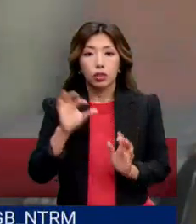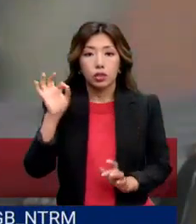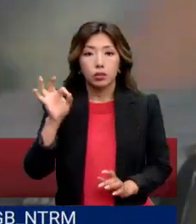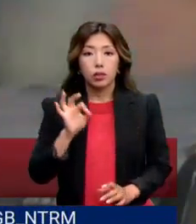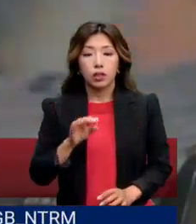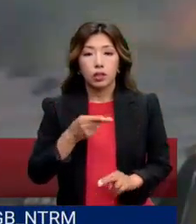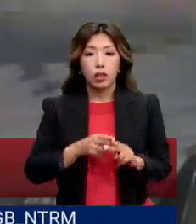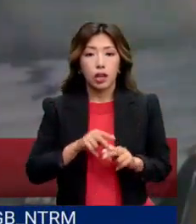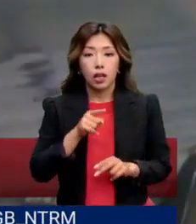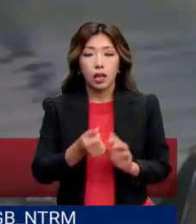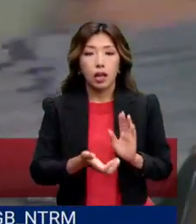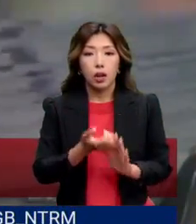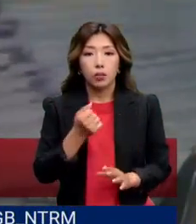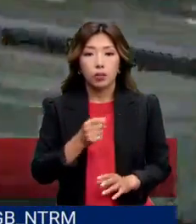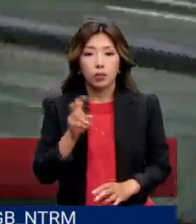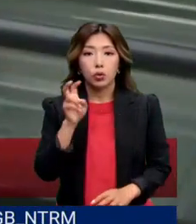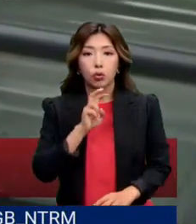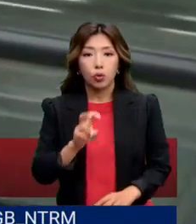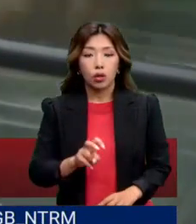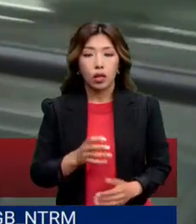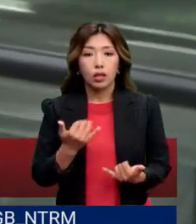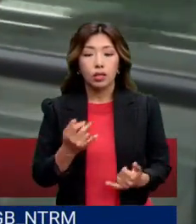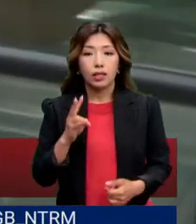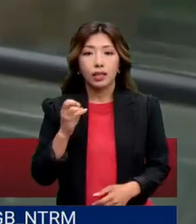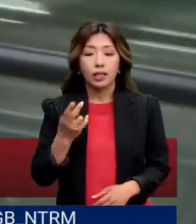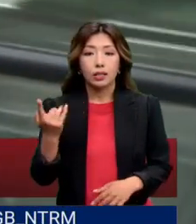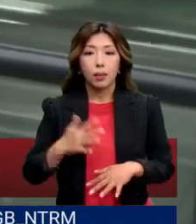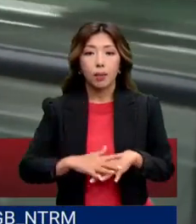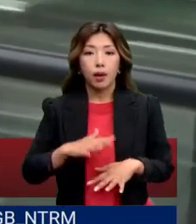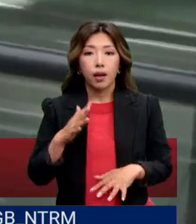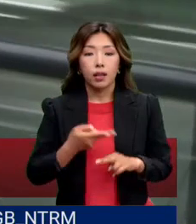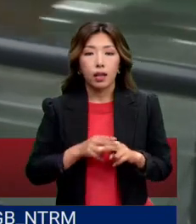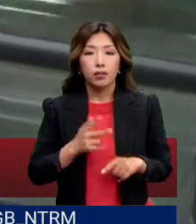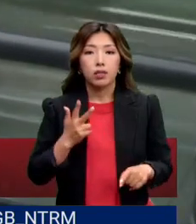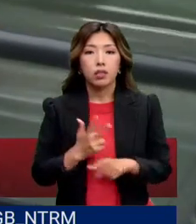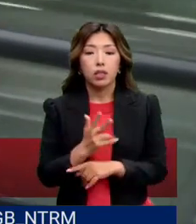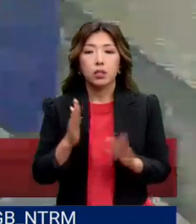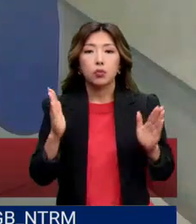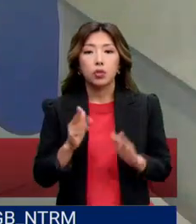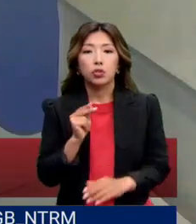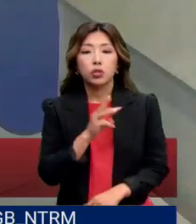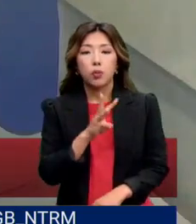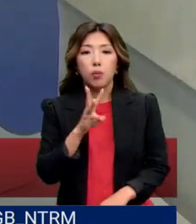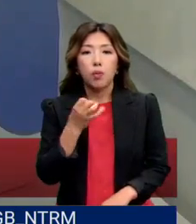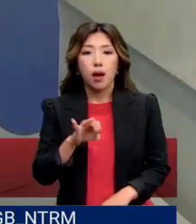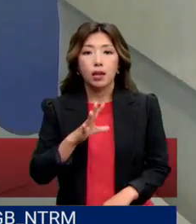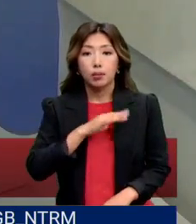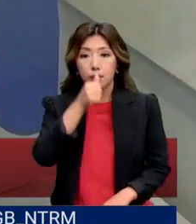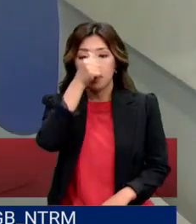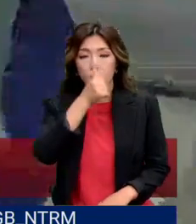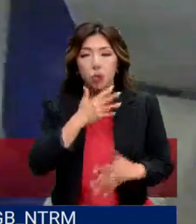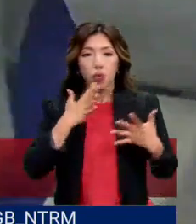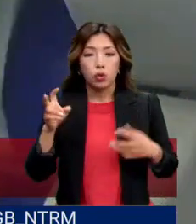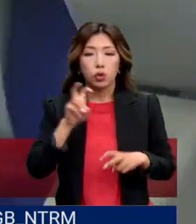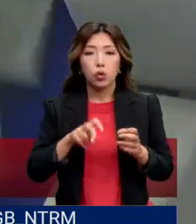от этого объема – приобретение доллара. А по данным Национального банка, это в 3 раза меньше, чем в мае. Между тем, по словам